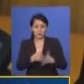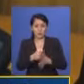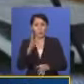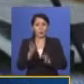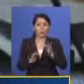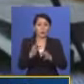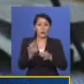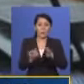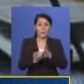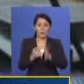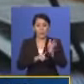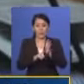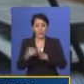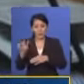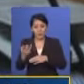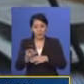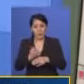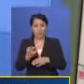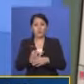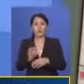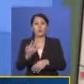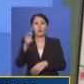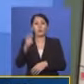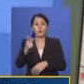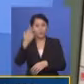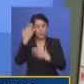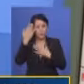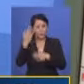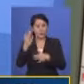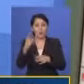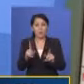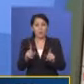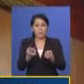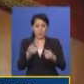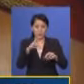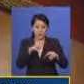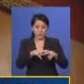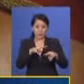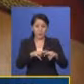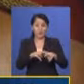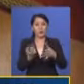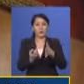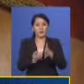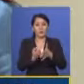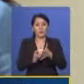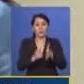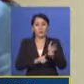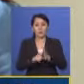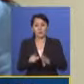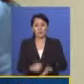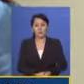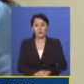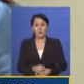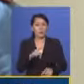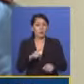тергеу басталды. Қазірге алаяқтың арбауына қанша адамның іліккені белгісіз. Қазір ұсталған адам қамауға алынды. Тергеу амалдары жүргізілуде. Жүргізілген